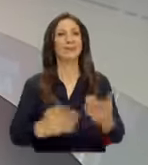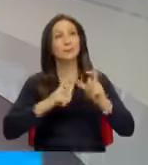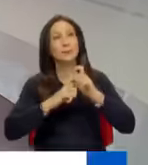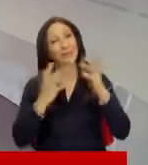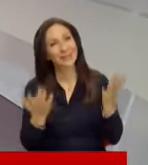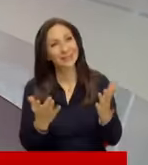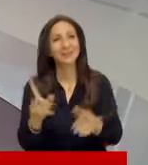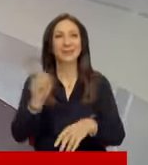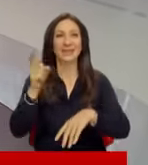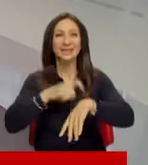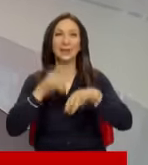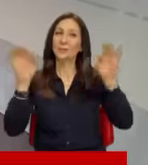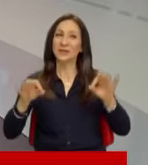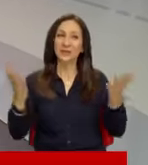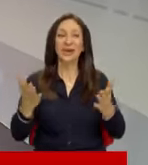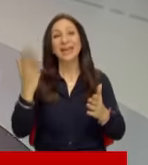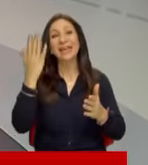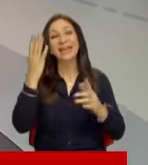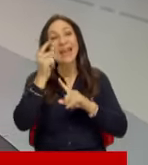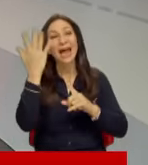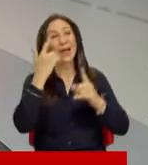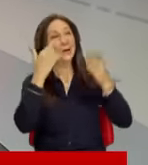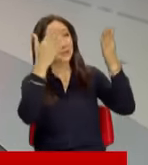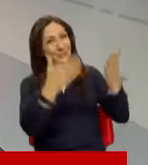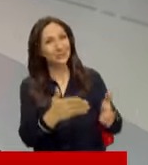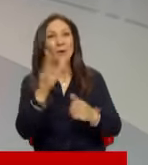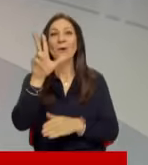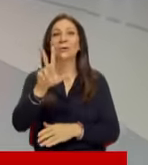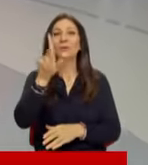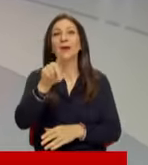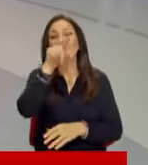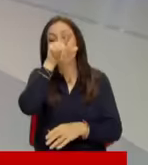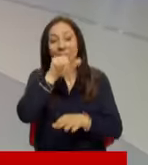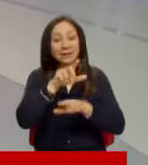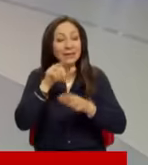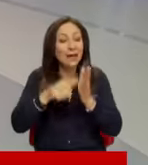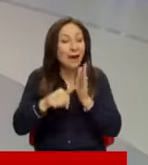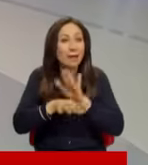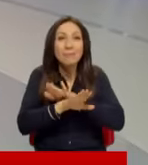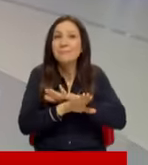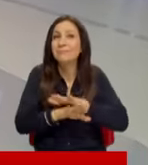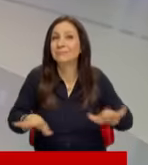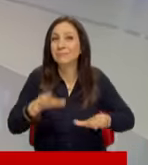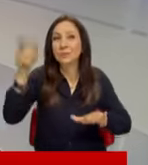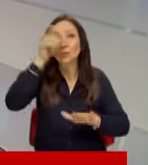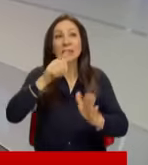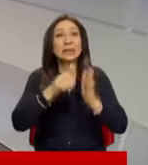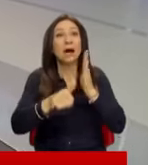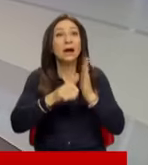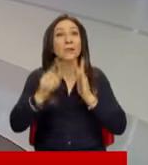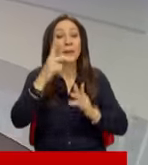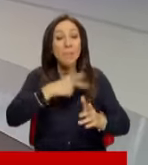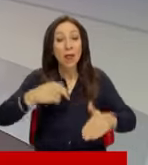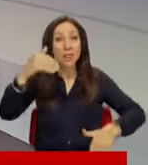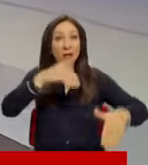Efendim günaydın. Çalar Saat başlıyor. Ben İlker Karagöz. 31 Mart tarihini geride bıraktık. Türkiye tarihi bir yerel